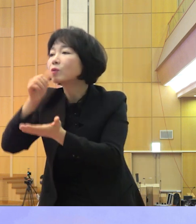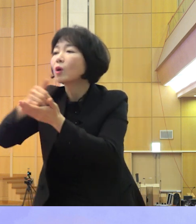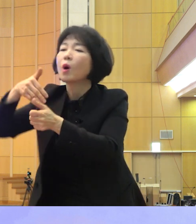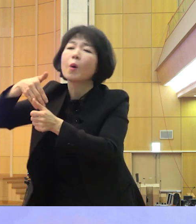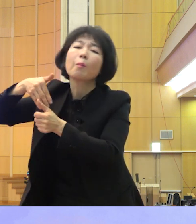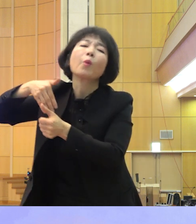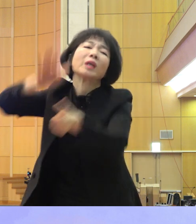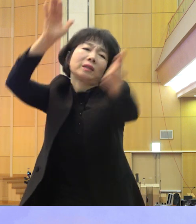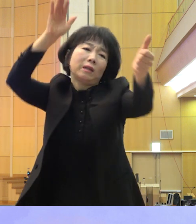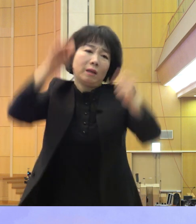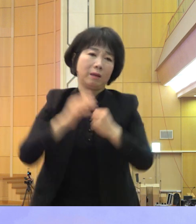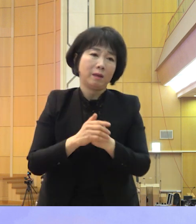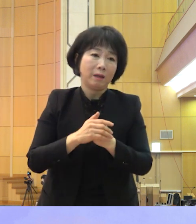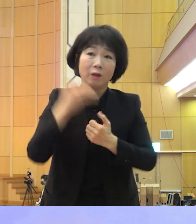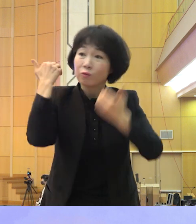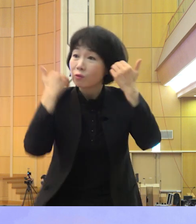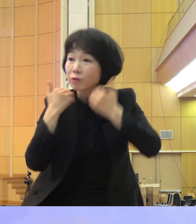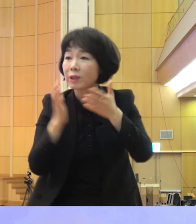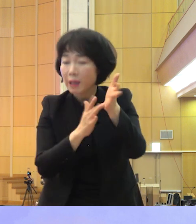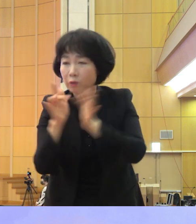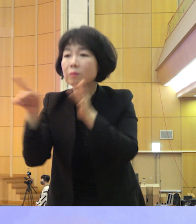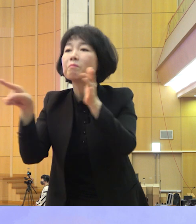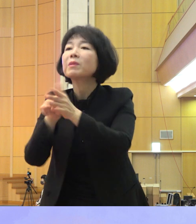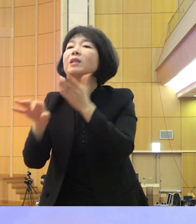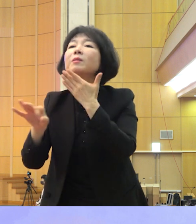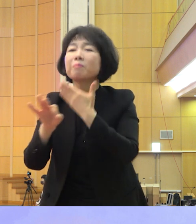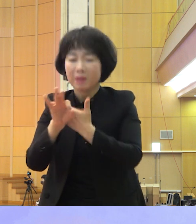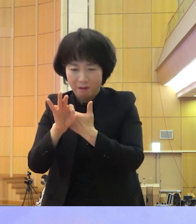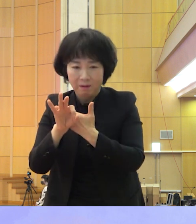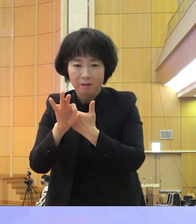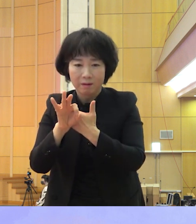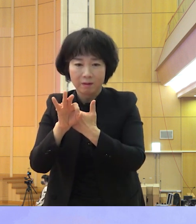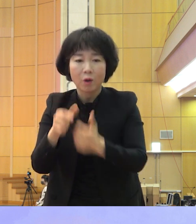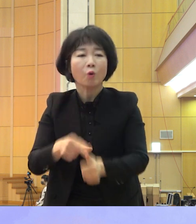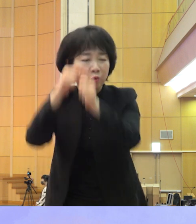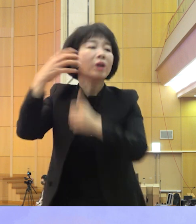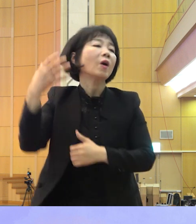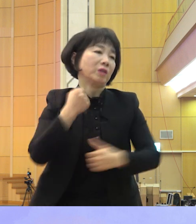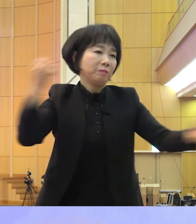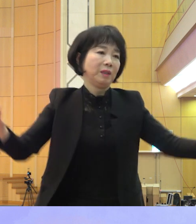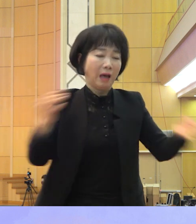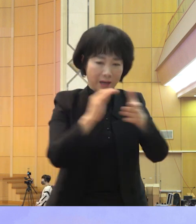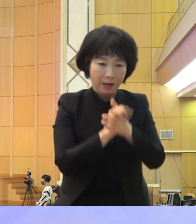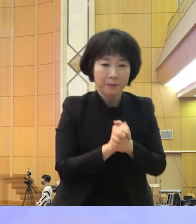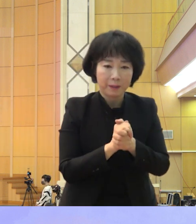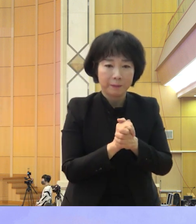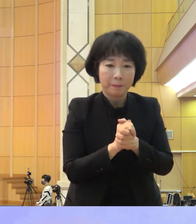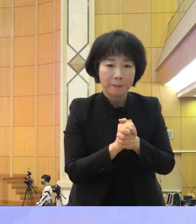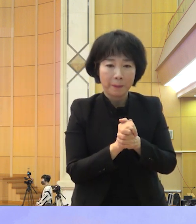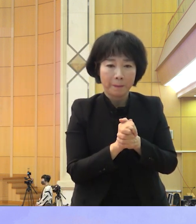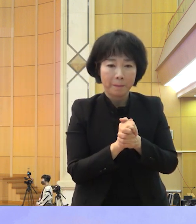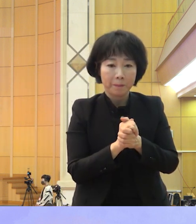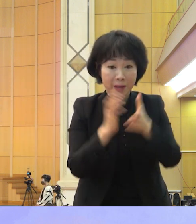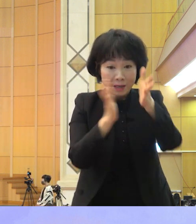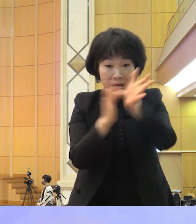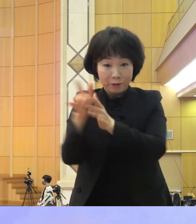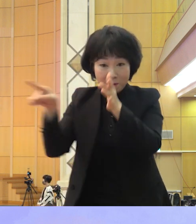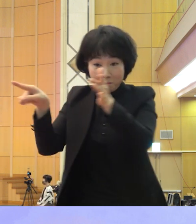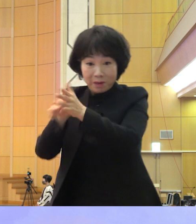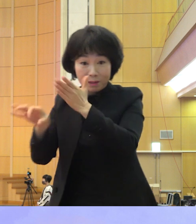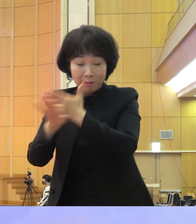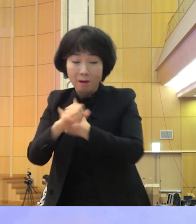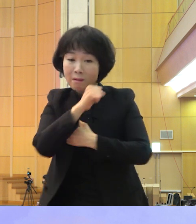믿기만 하면 그래서 사랑으로 역사는 믿음뿐이다. 예수를 믿기만 하면